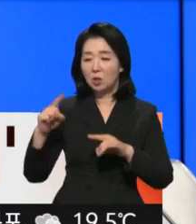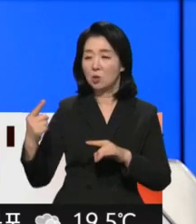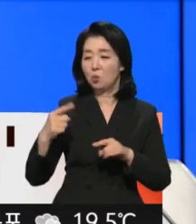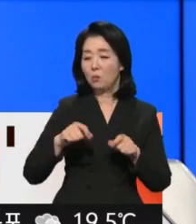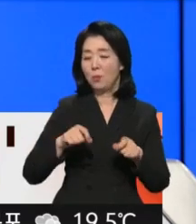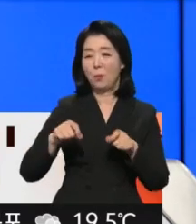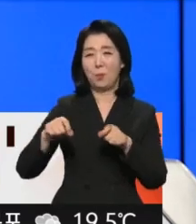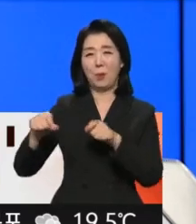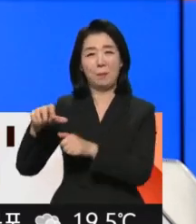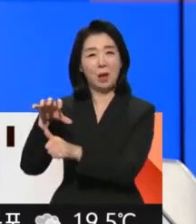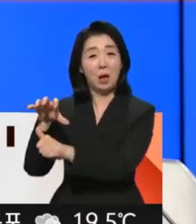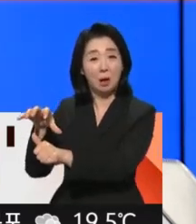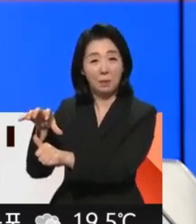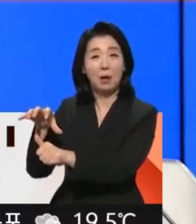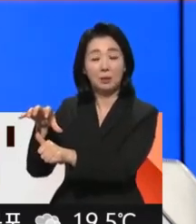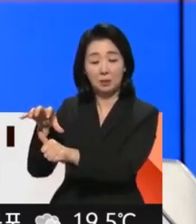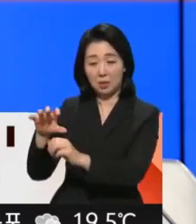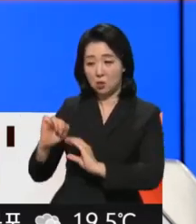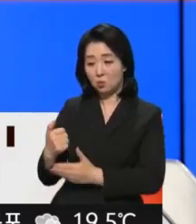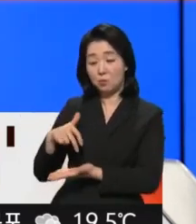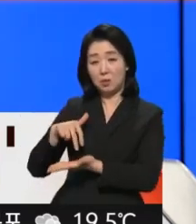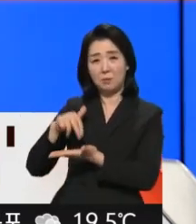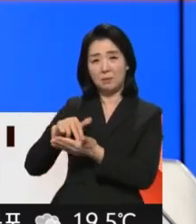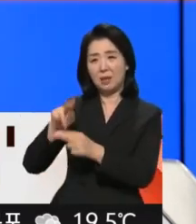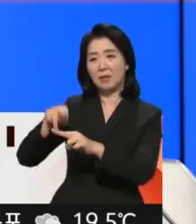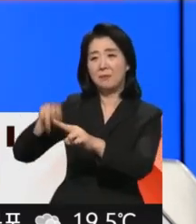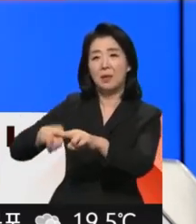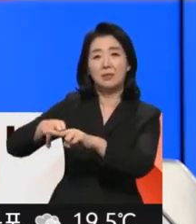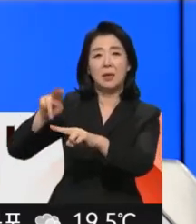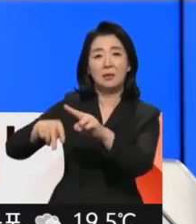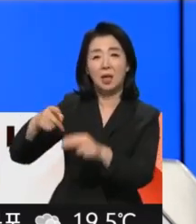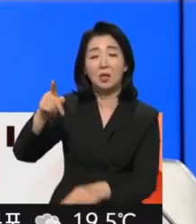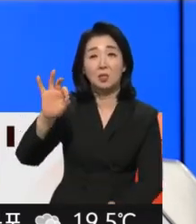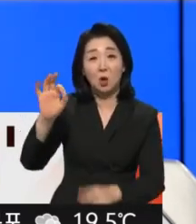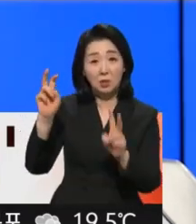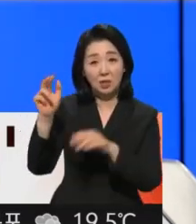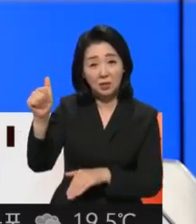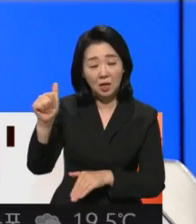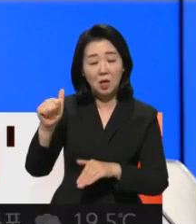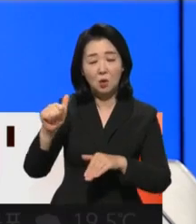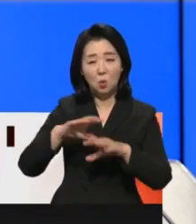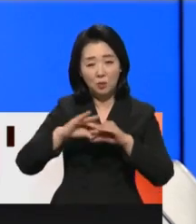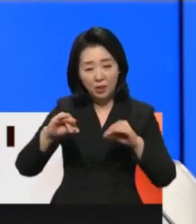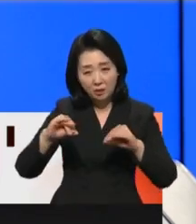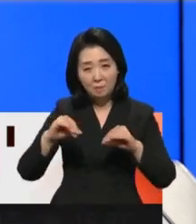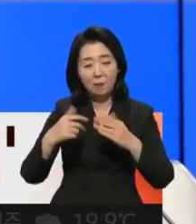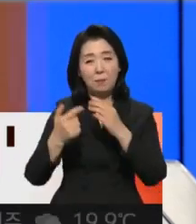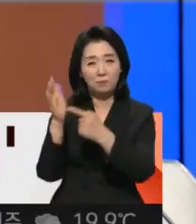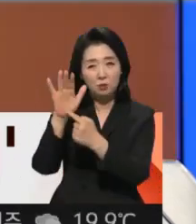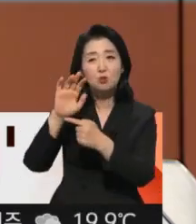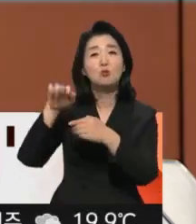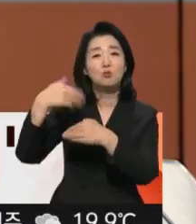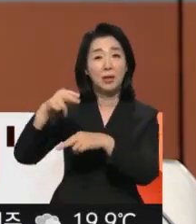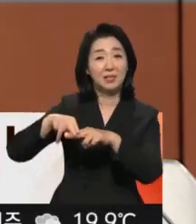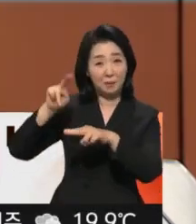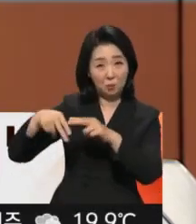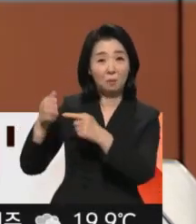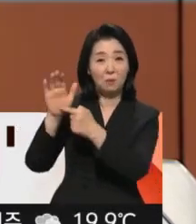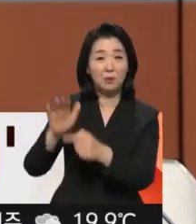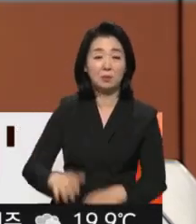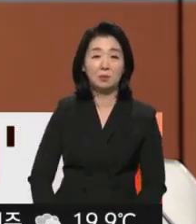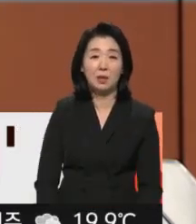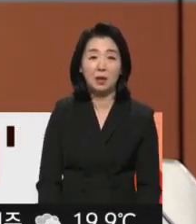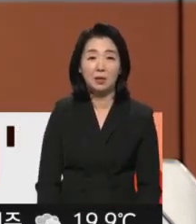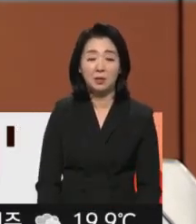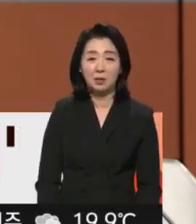결과인데요. 국민의힘에서 사퇴를 공개적으로 촉구했던 정승일 사장도 오늘 자구책 발표를 끝으로 사의를 표명했습니다. 정 사장은